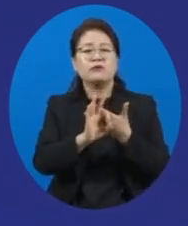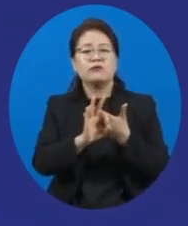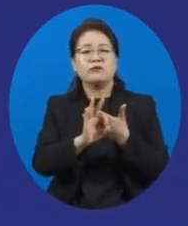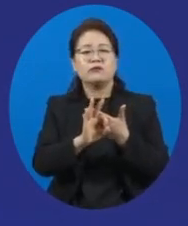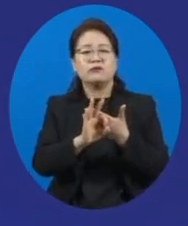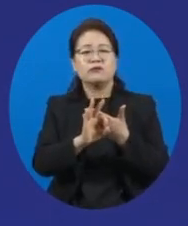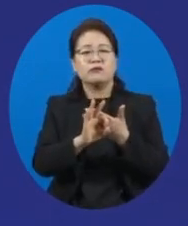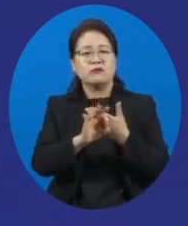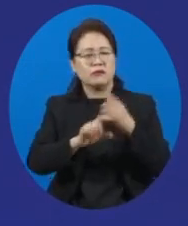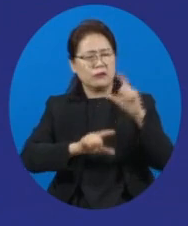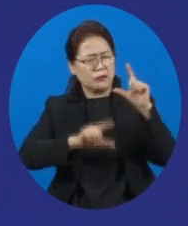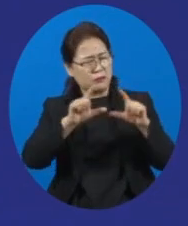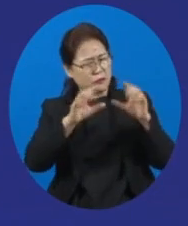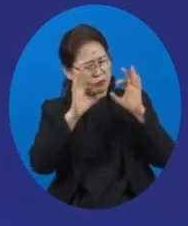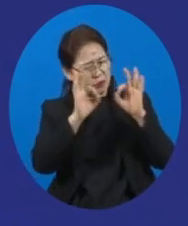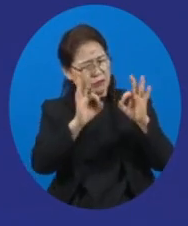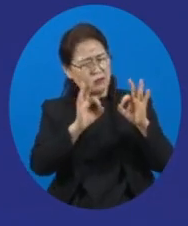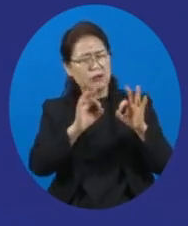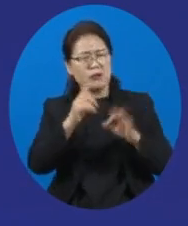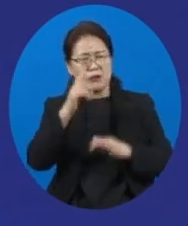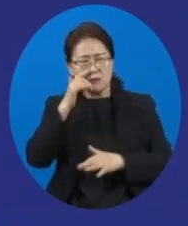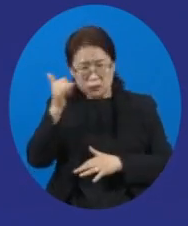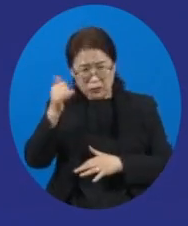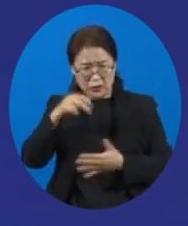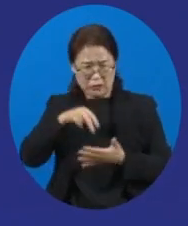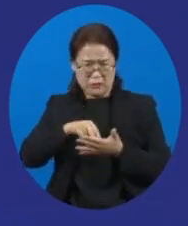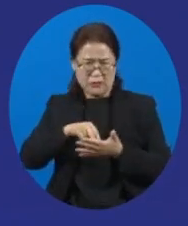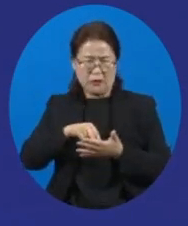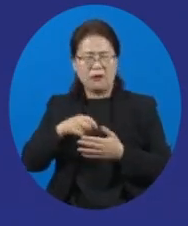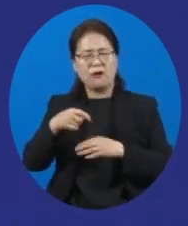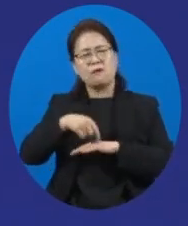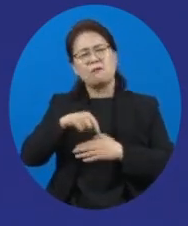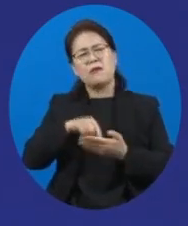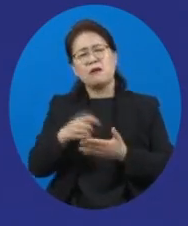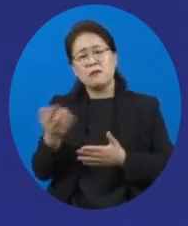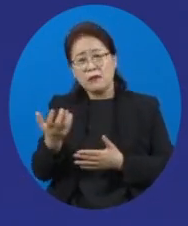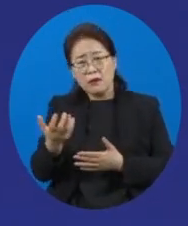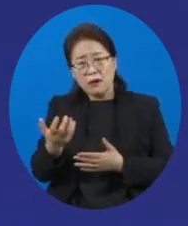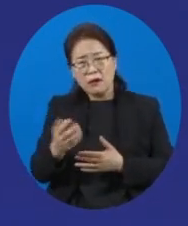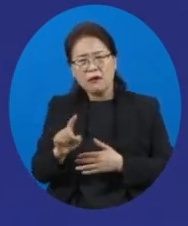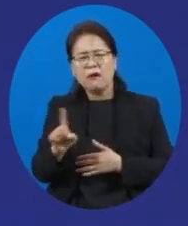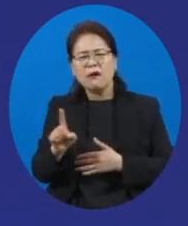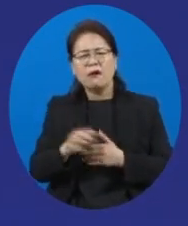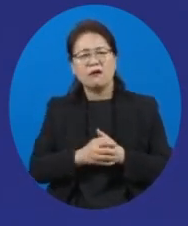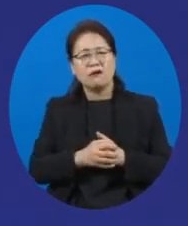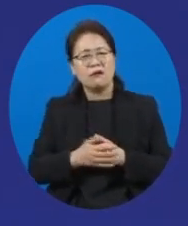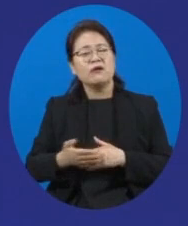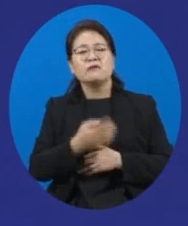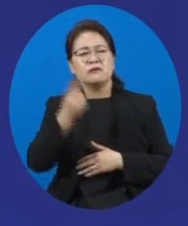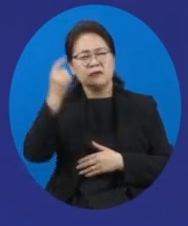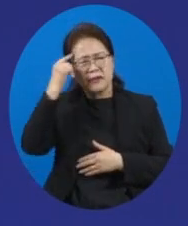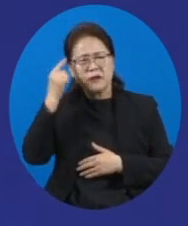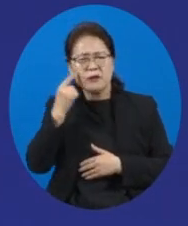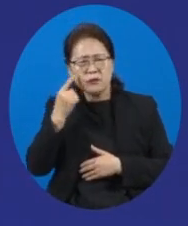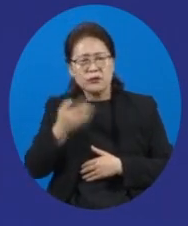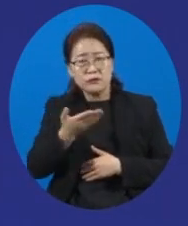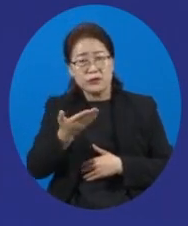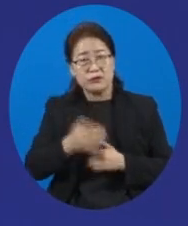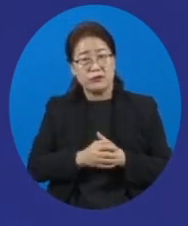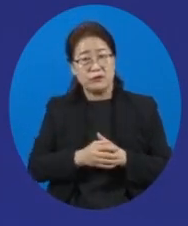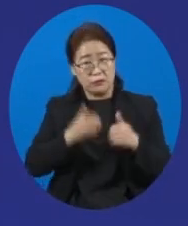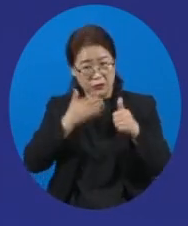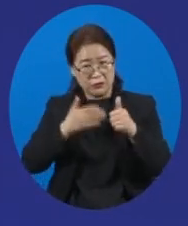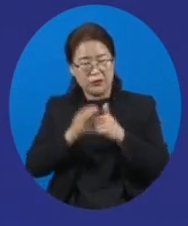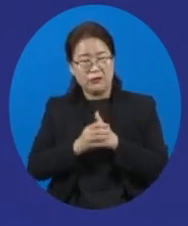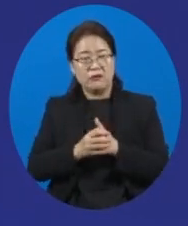그러면 그 뒷모습을 바라보는 부모의 마음이 어떨까요? 여러분 한번 생각해 보십시오. 혹시 여러분에게 그런 일이